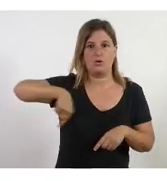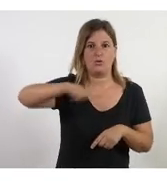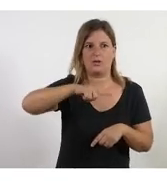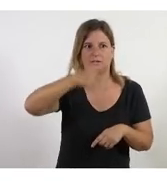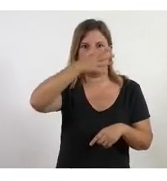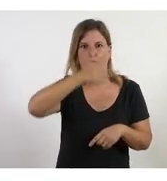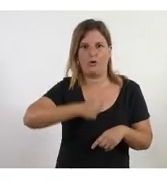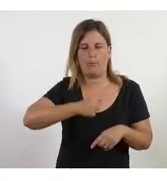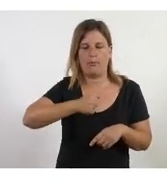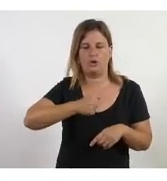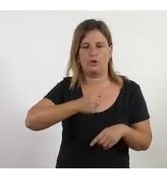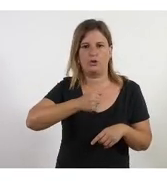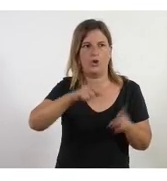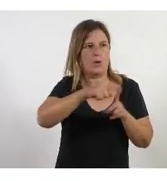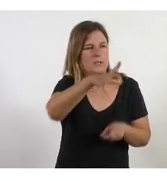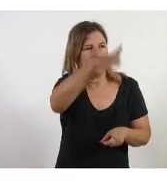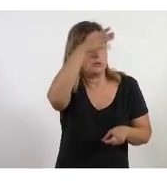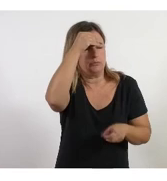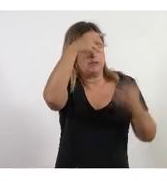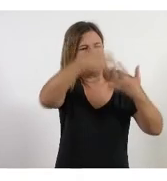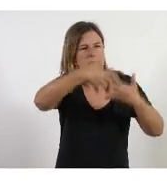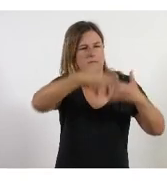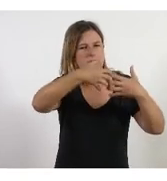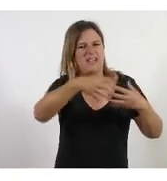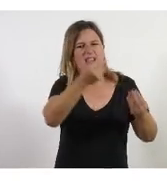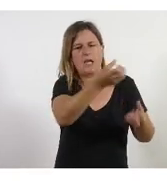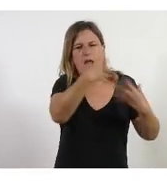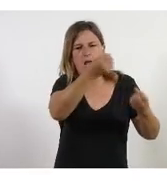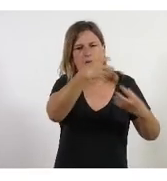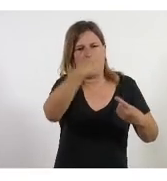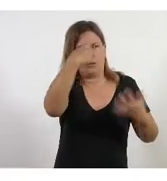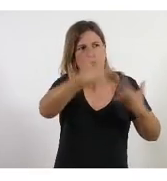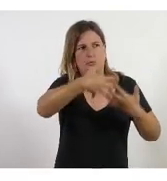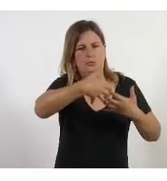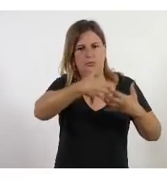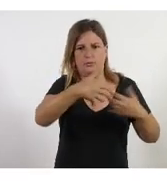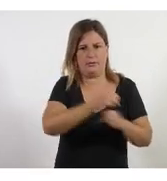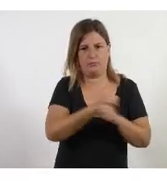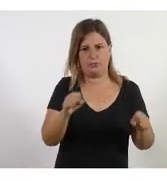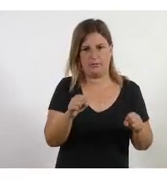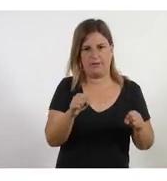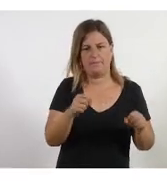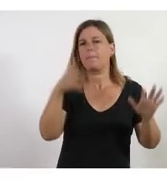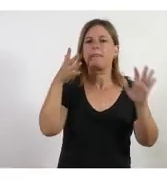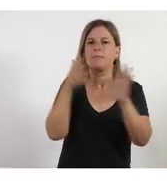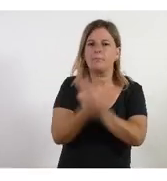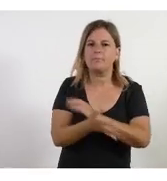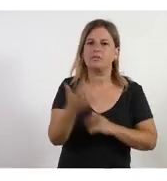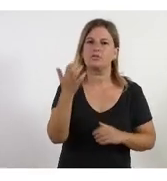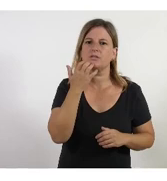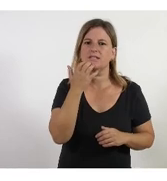capaces de processar tantíssima informació. Quan jo estic